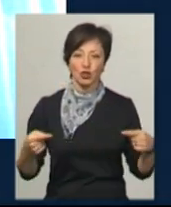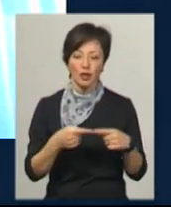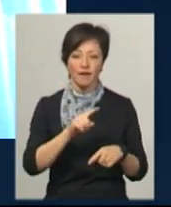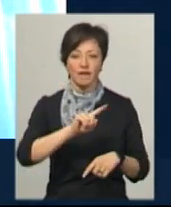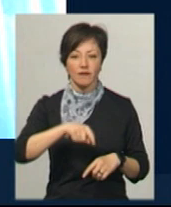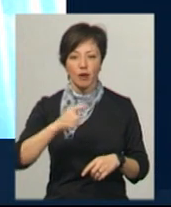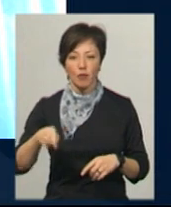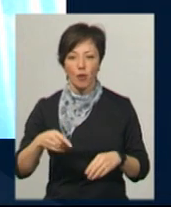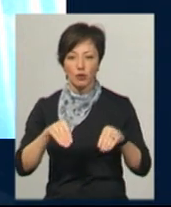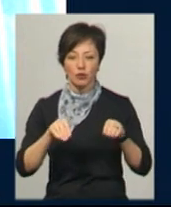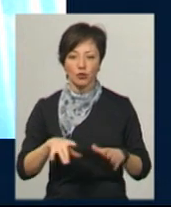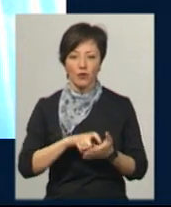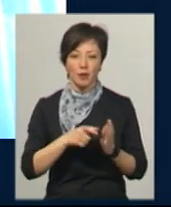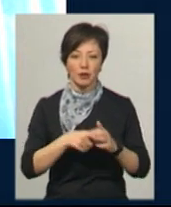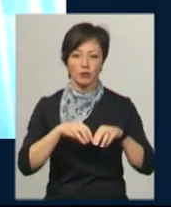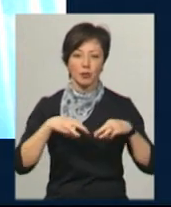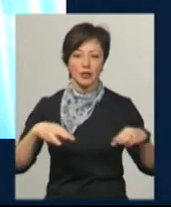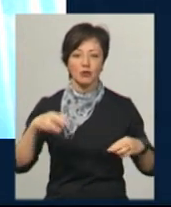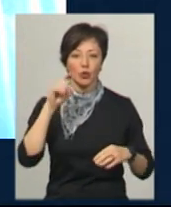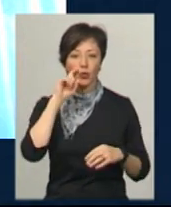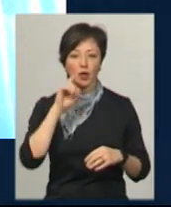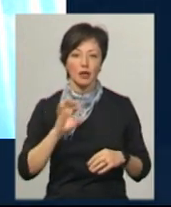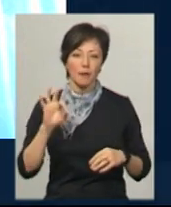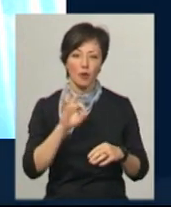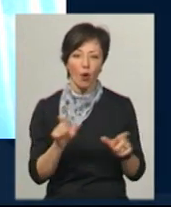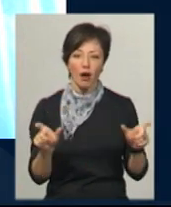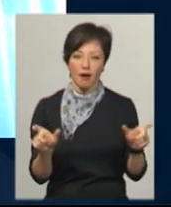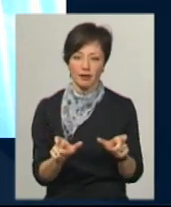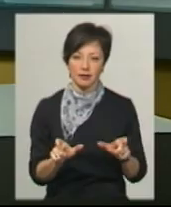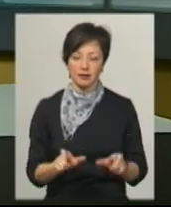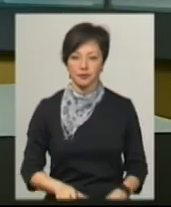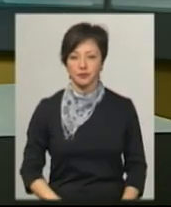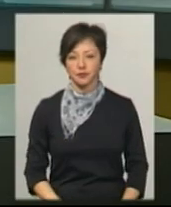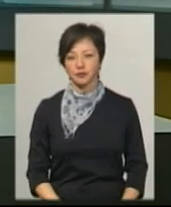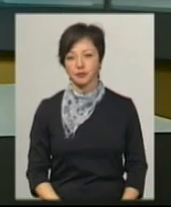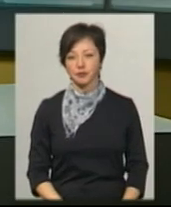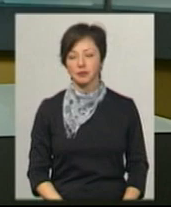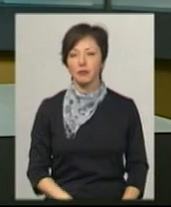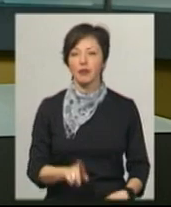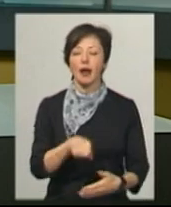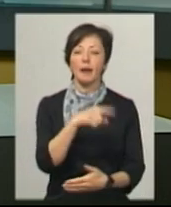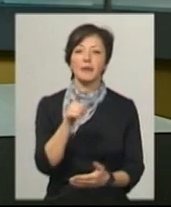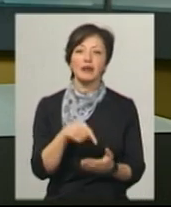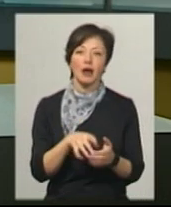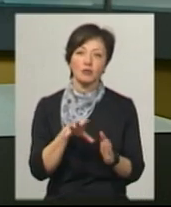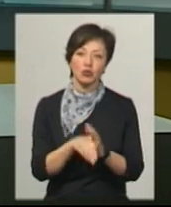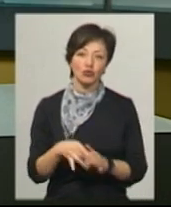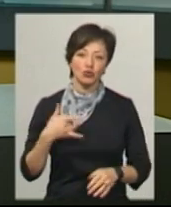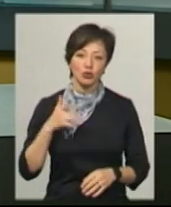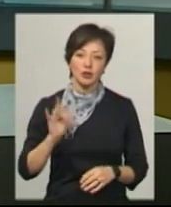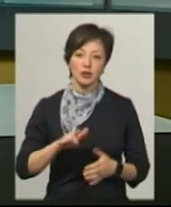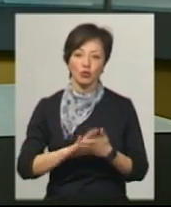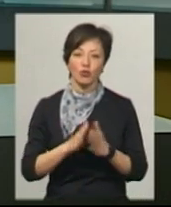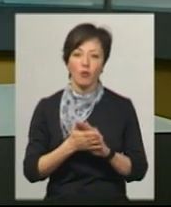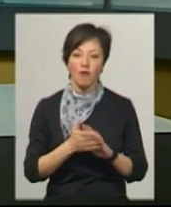встановлені постановою Піднатом міністрів України стосовно карантину. Питання запровадження жорсткіших умов